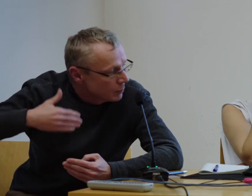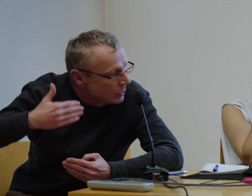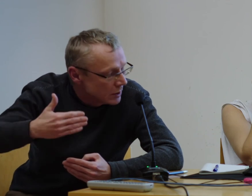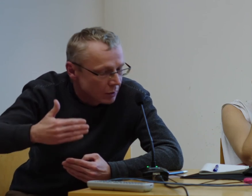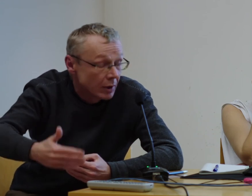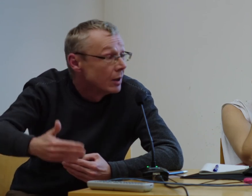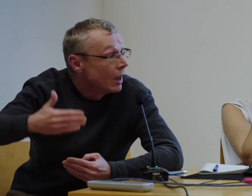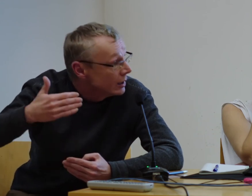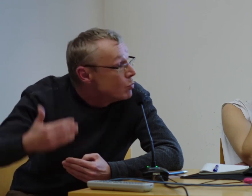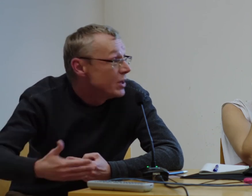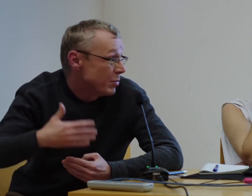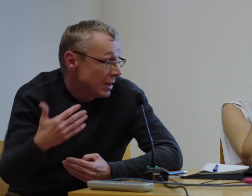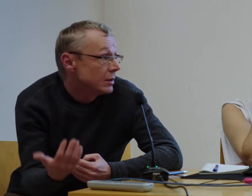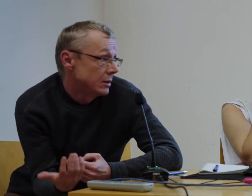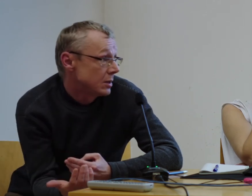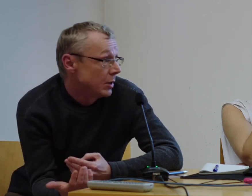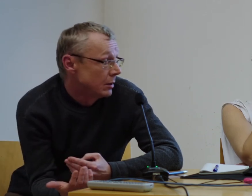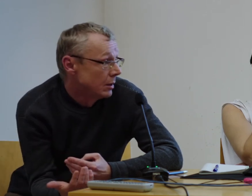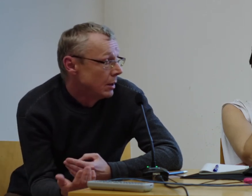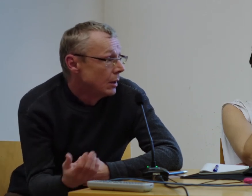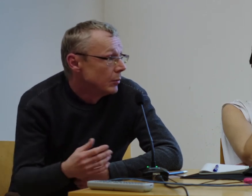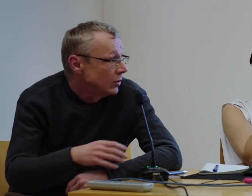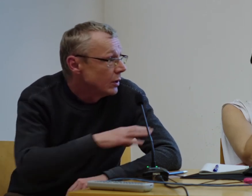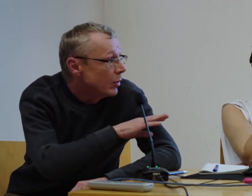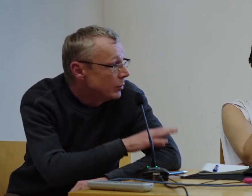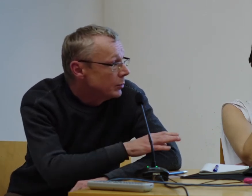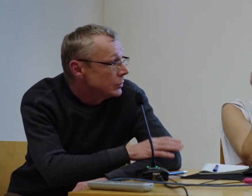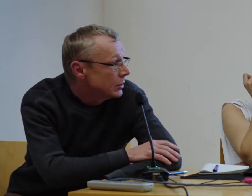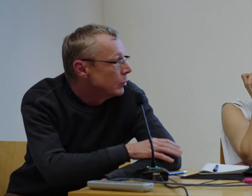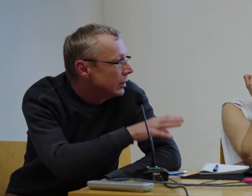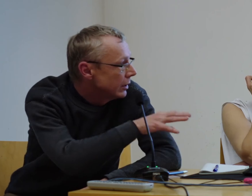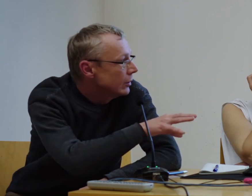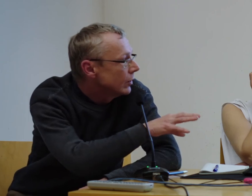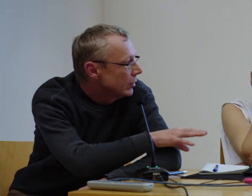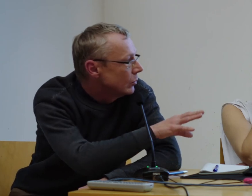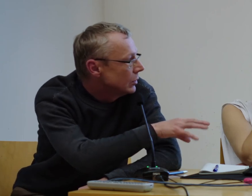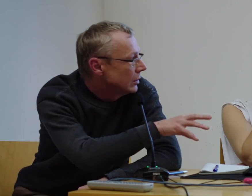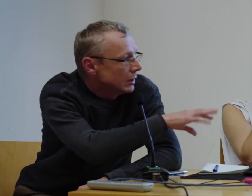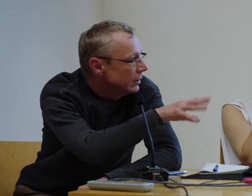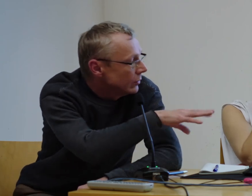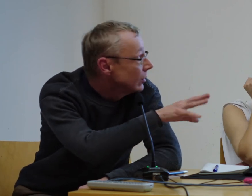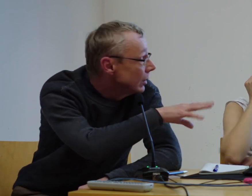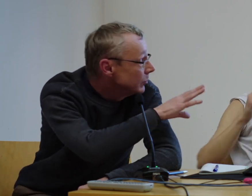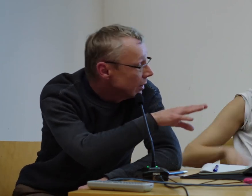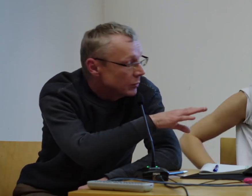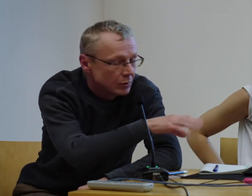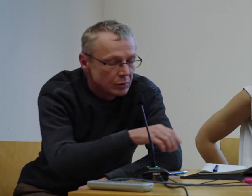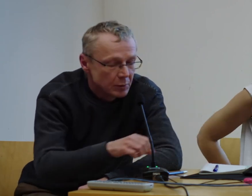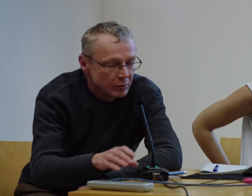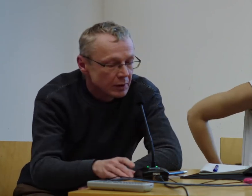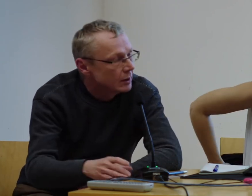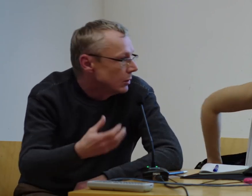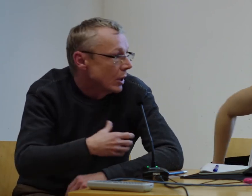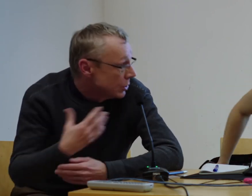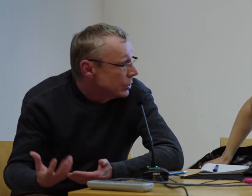strany, ale to politická rovina. A je úplně banální třeba. My se tady bavíme prostě, nebo jedna z těch věcí, která tady zazněla, ale nějak jsme se o